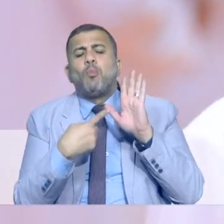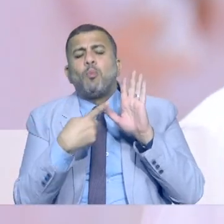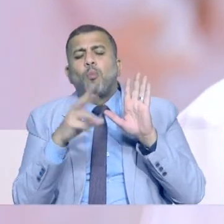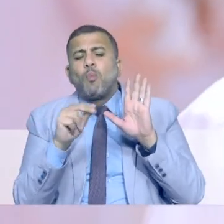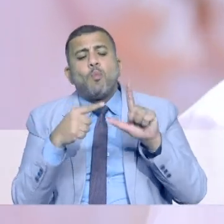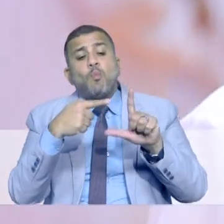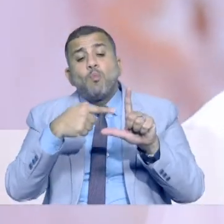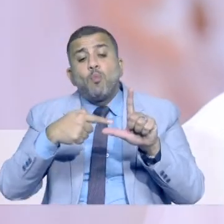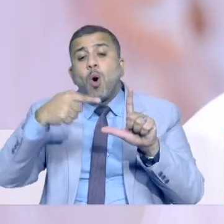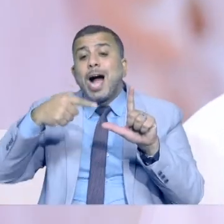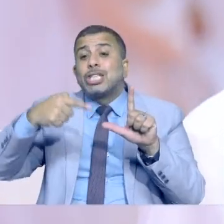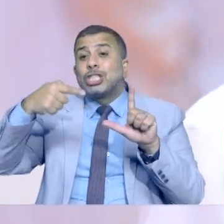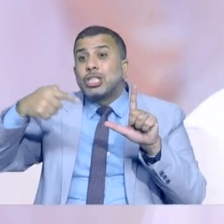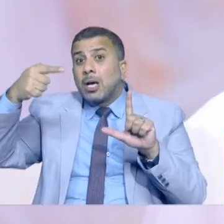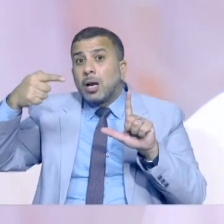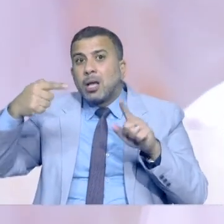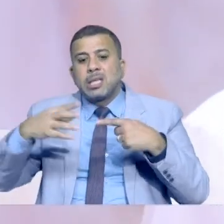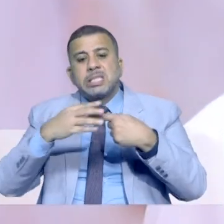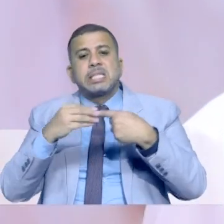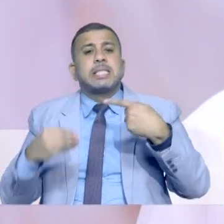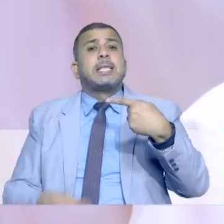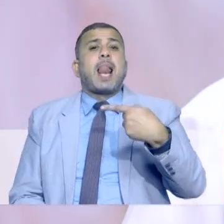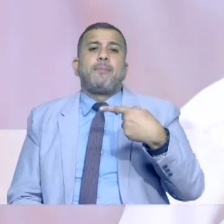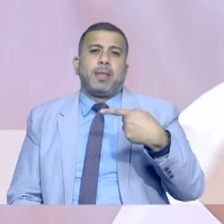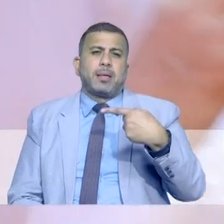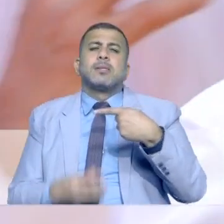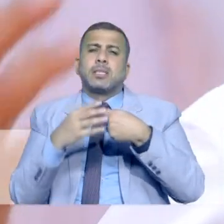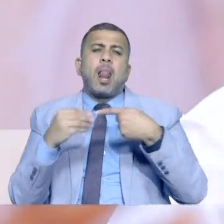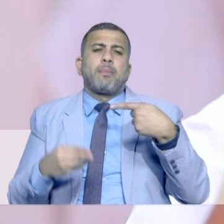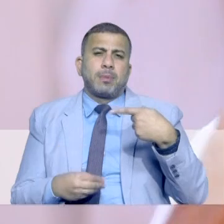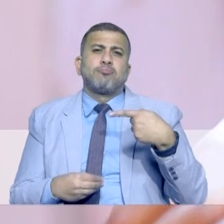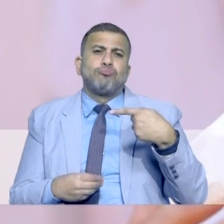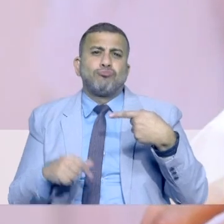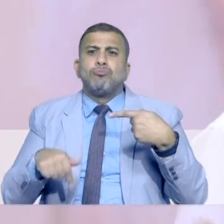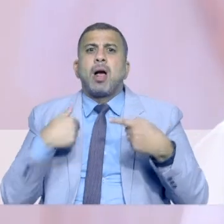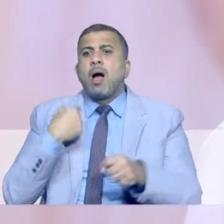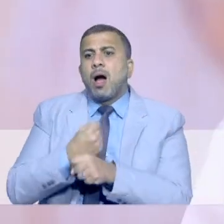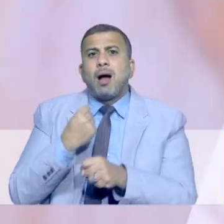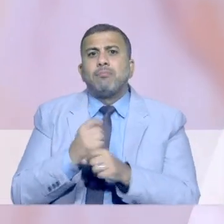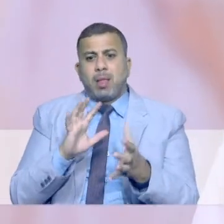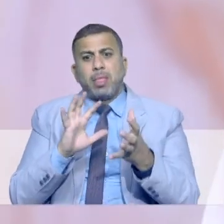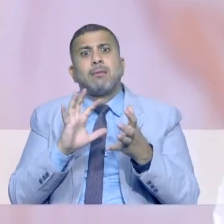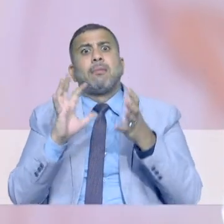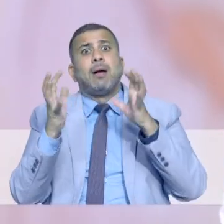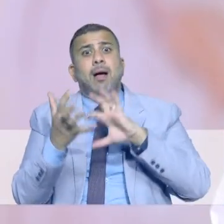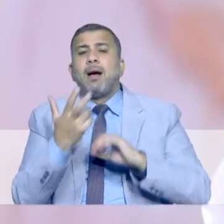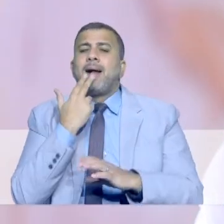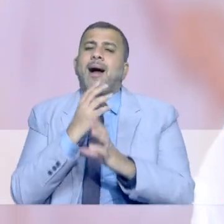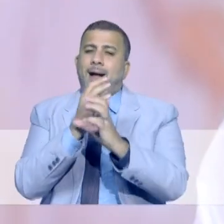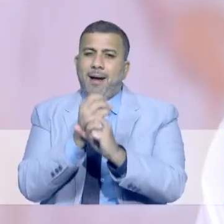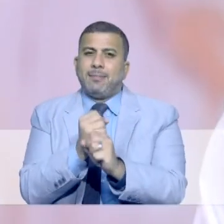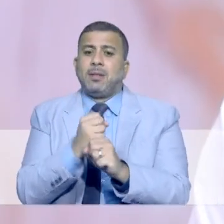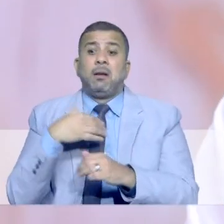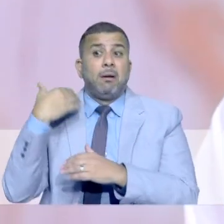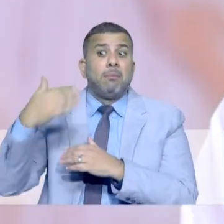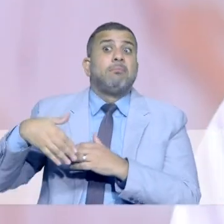مؤشر سلبي لما نقوم به نحن في هذا الكون، ونقدمه لحماية